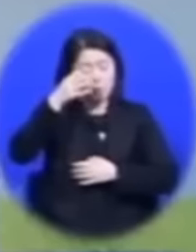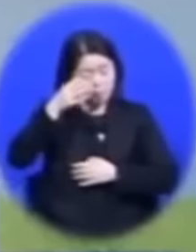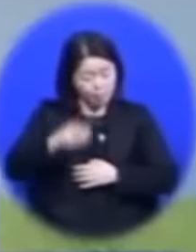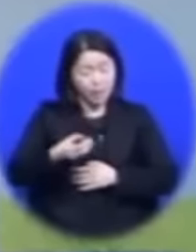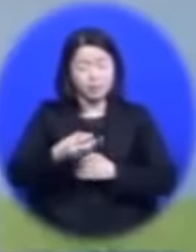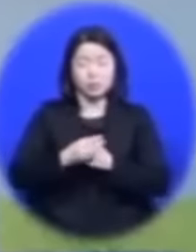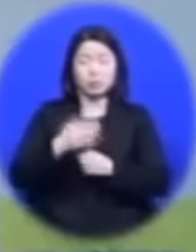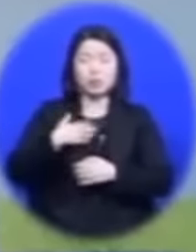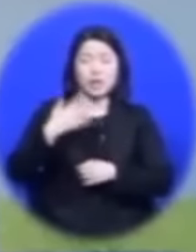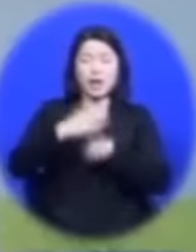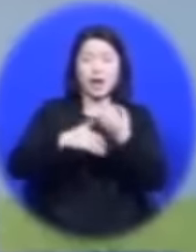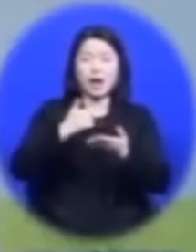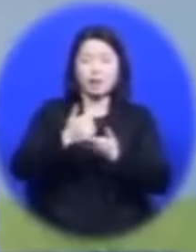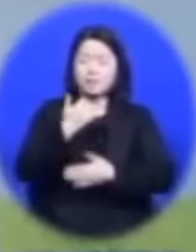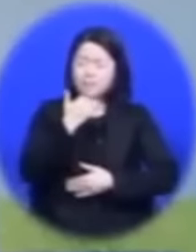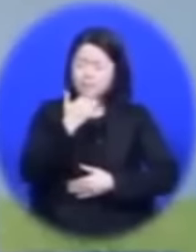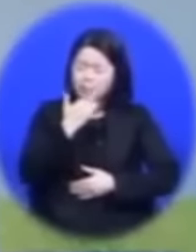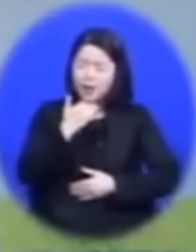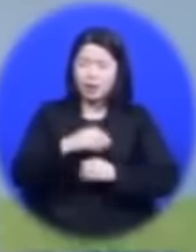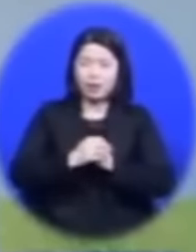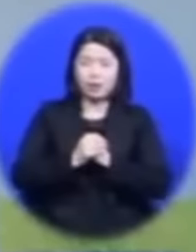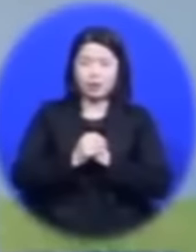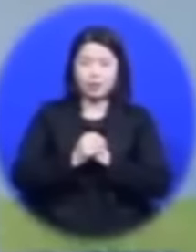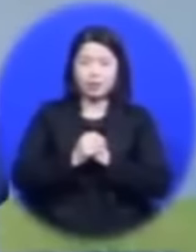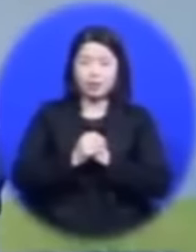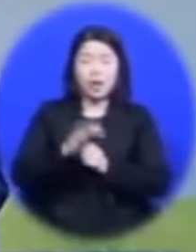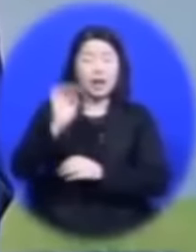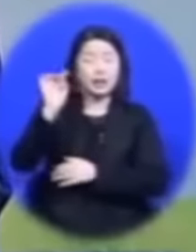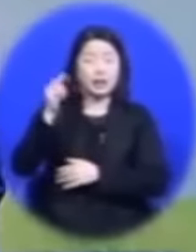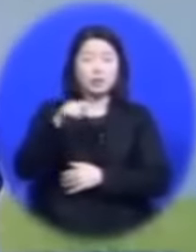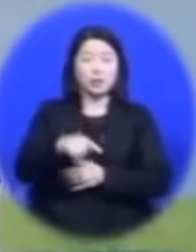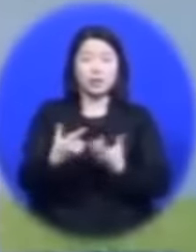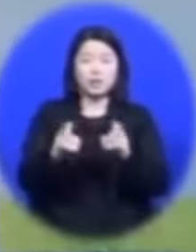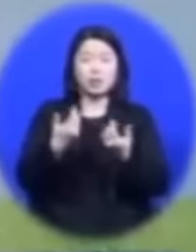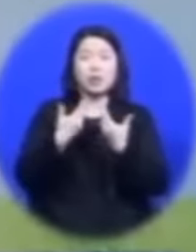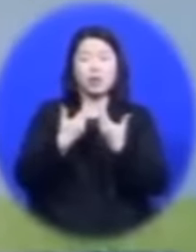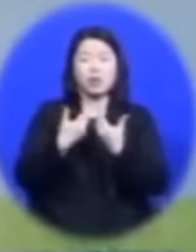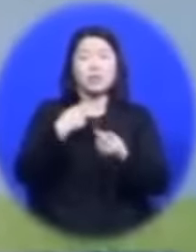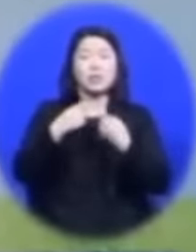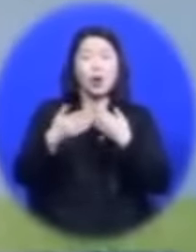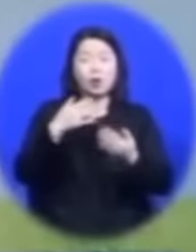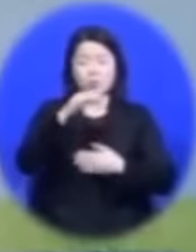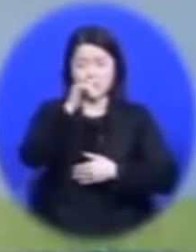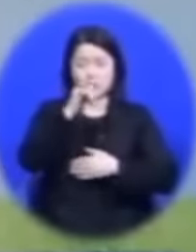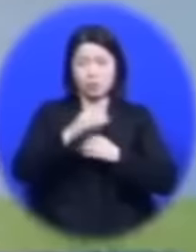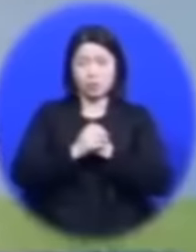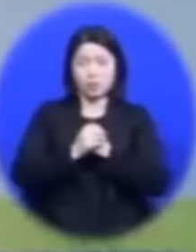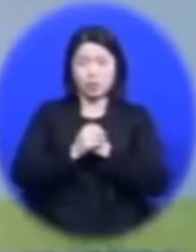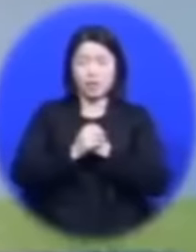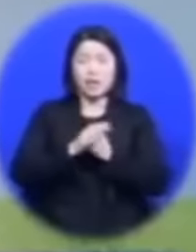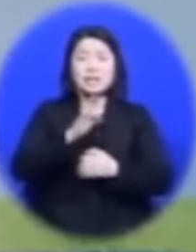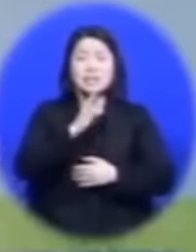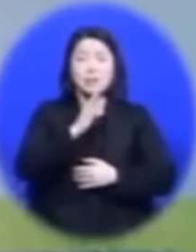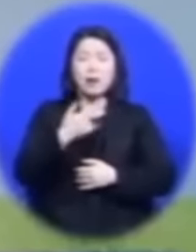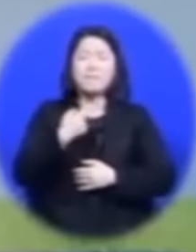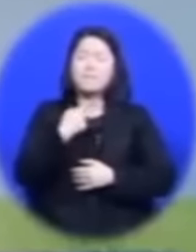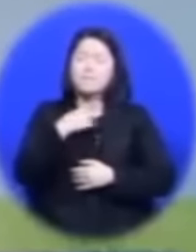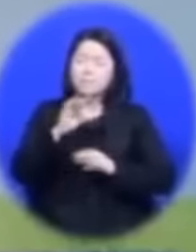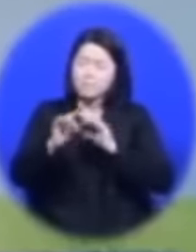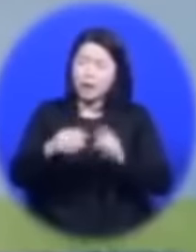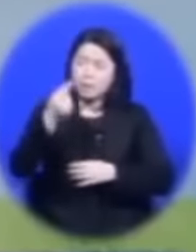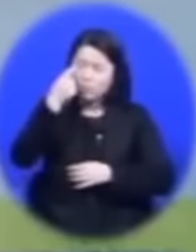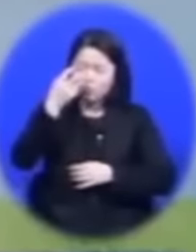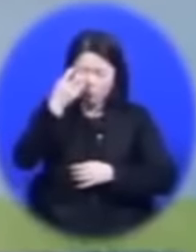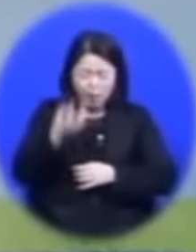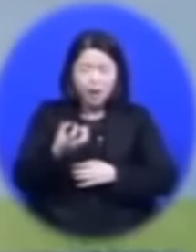나의 하나님을 기다렸습니다. 다윗도 이런 경험이 있었던 거예요. 정말 목이 타도록 눈이